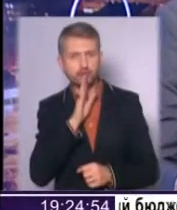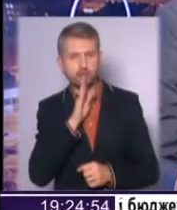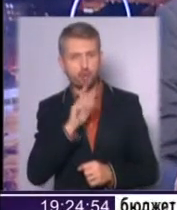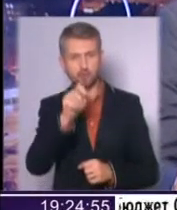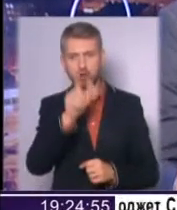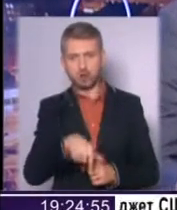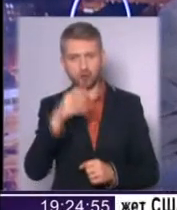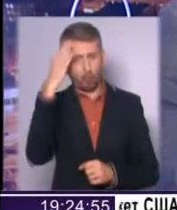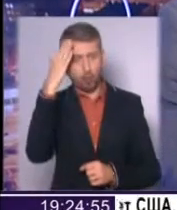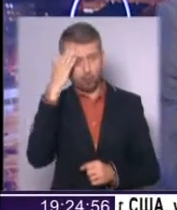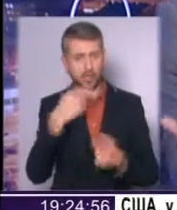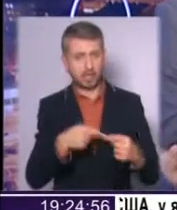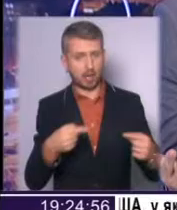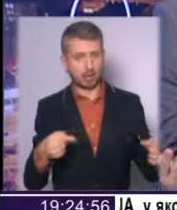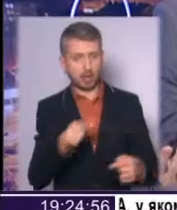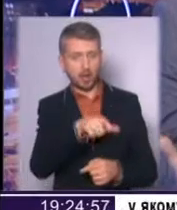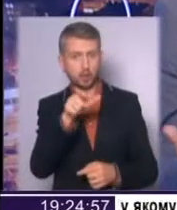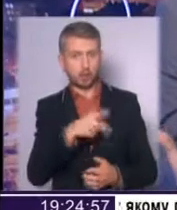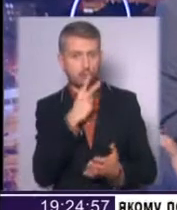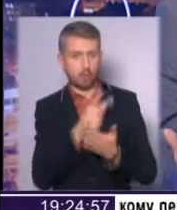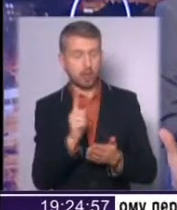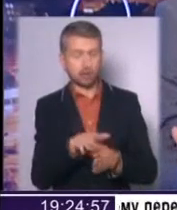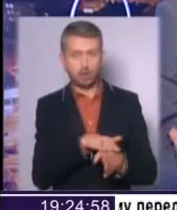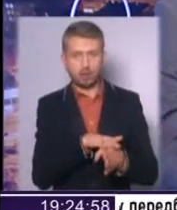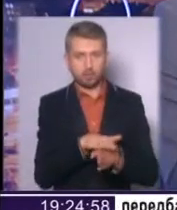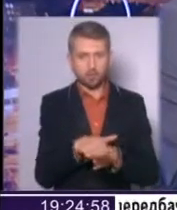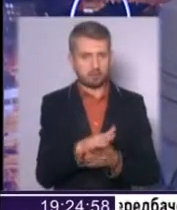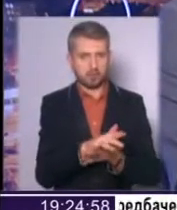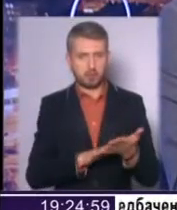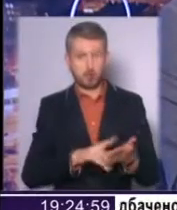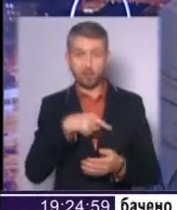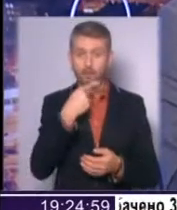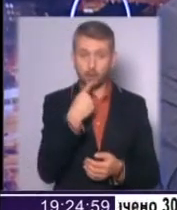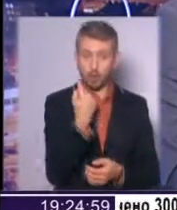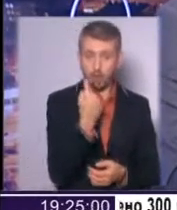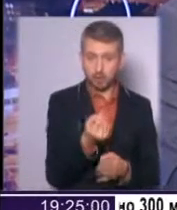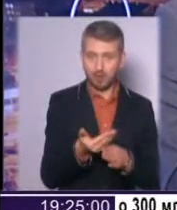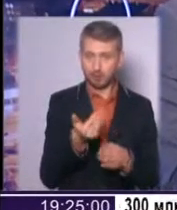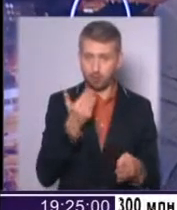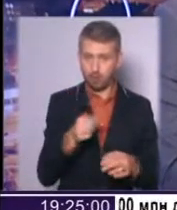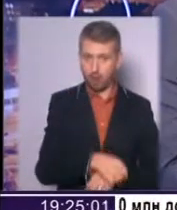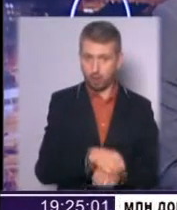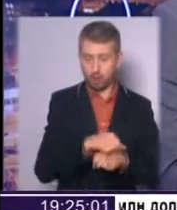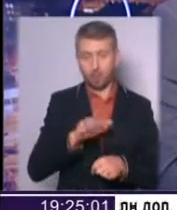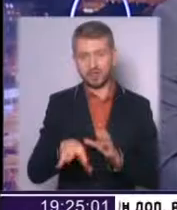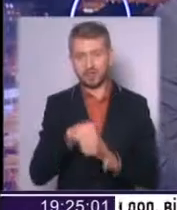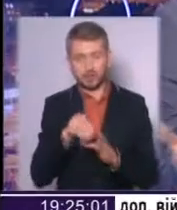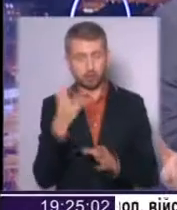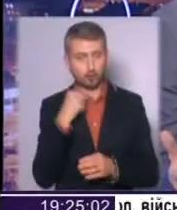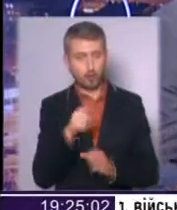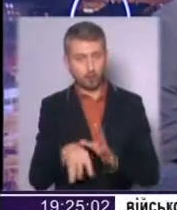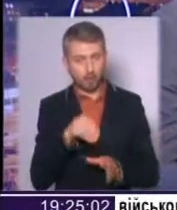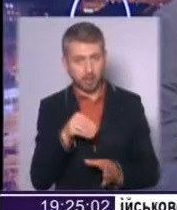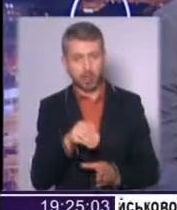це от ставлення людей, що вони очікували, що новий парламент прийде після революції, так, який там